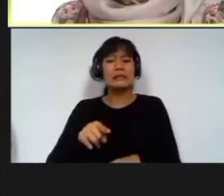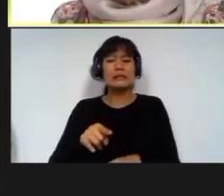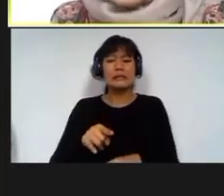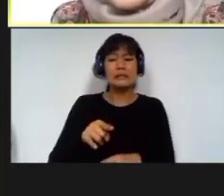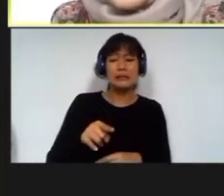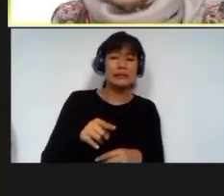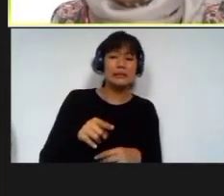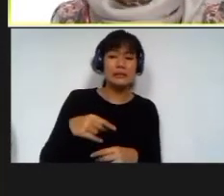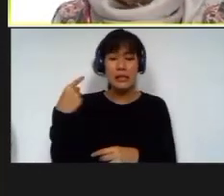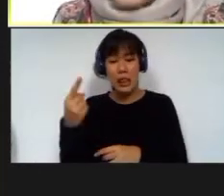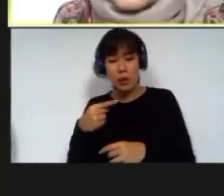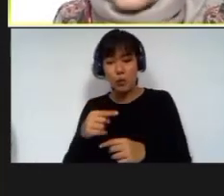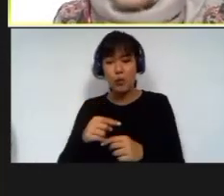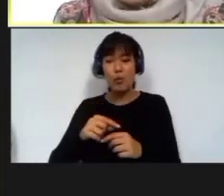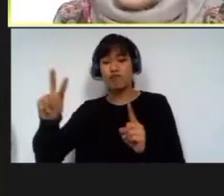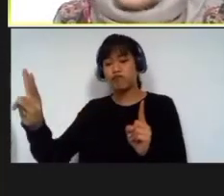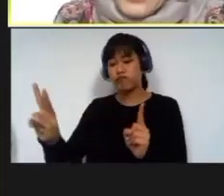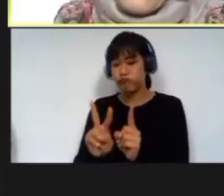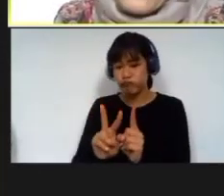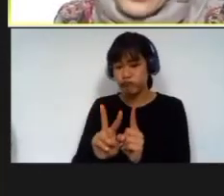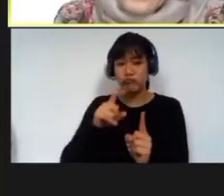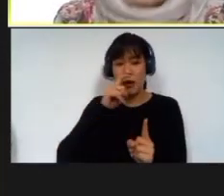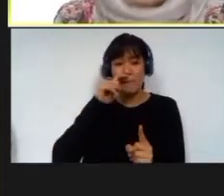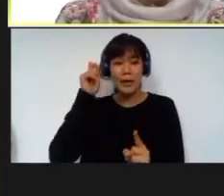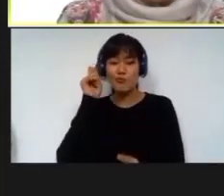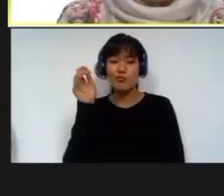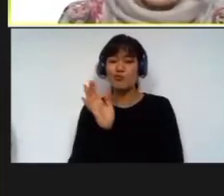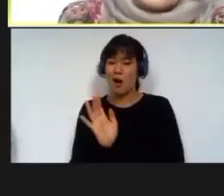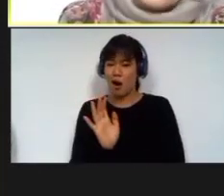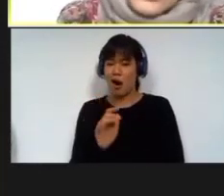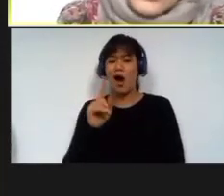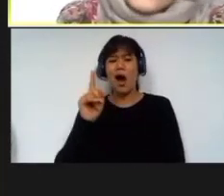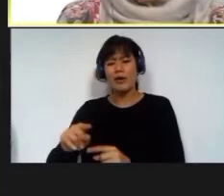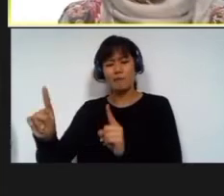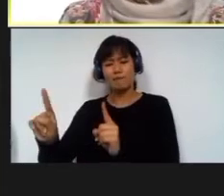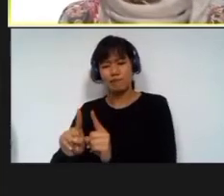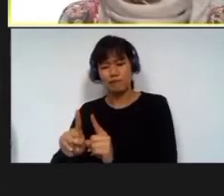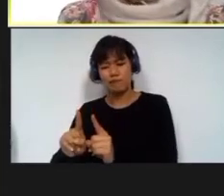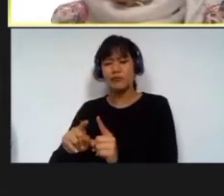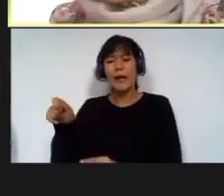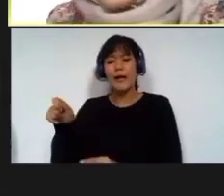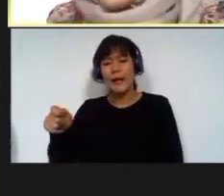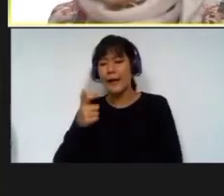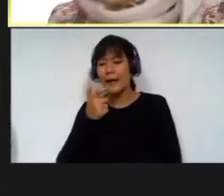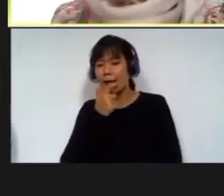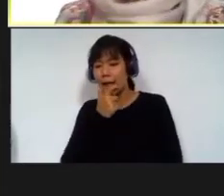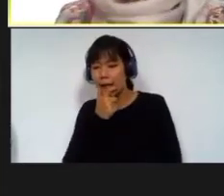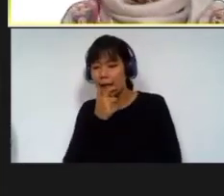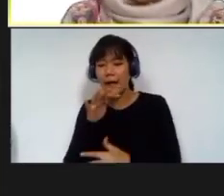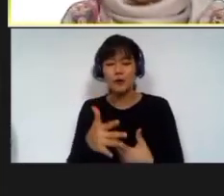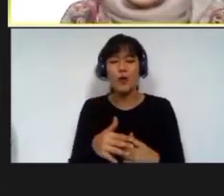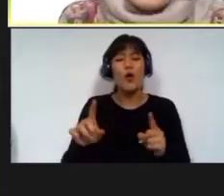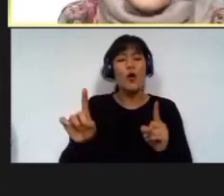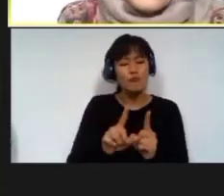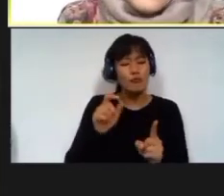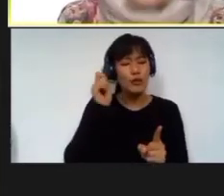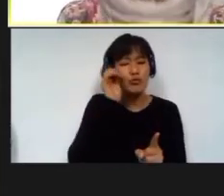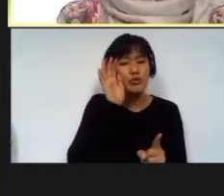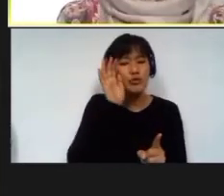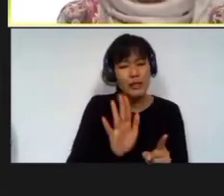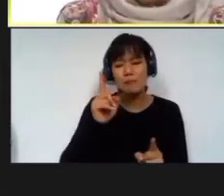tidak selalu bersama dengan ayah ibunya. Ada yang bersama dengan kakek neneknya, ada yang bersama ibunya saja karena ayahnya